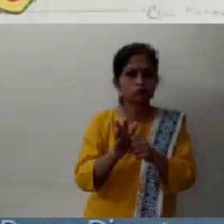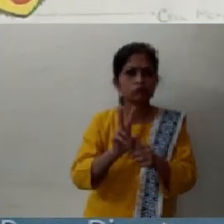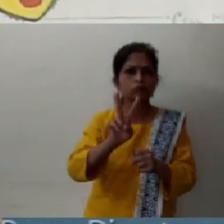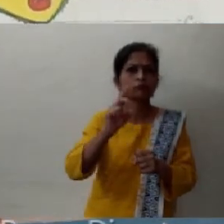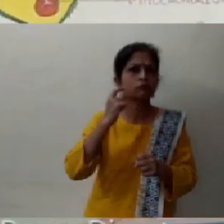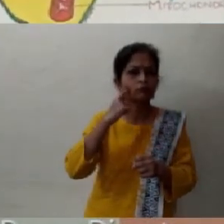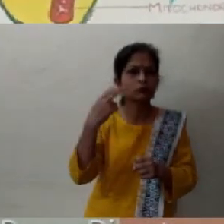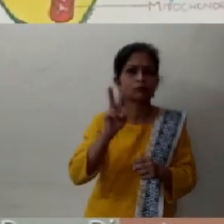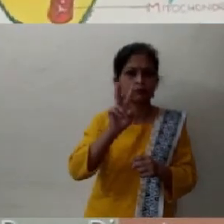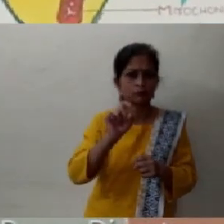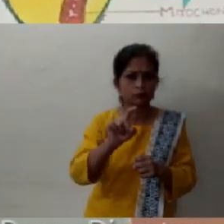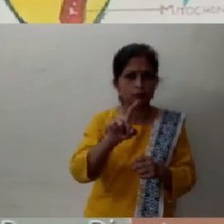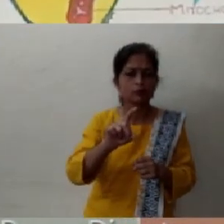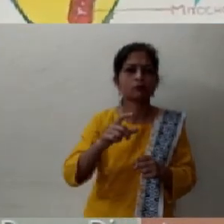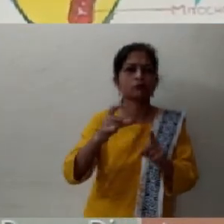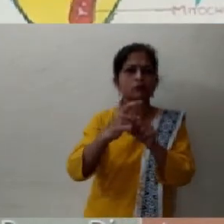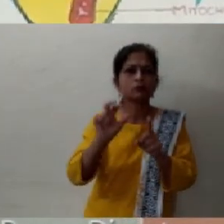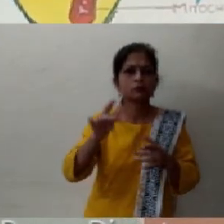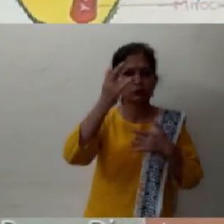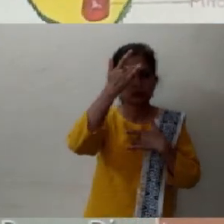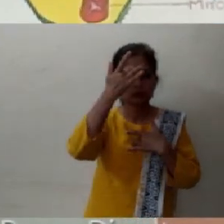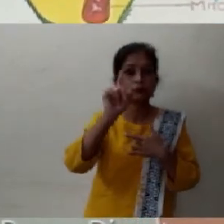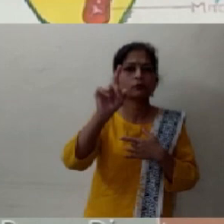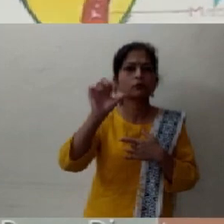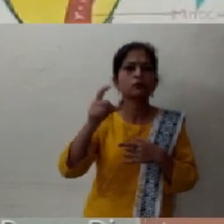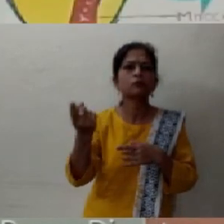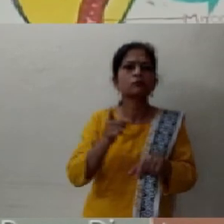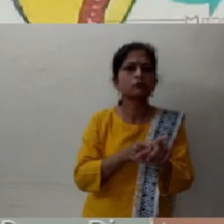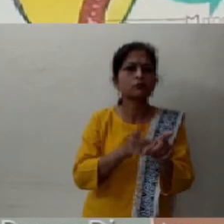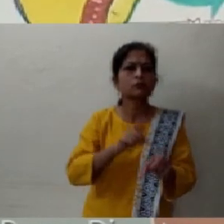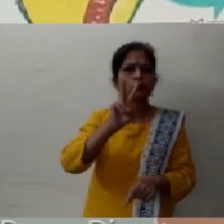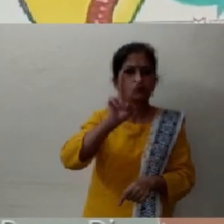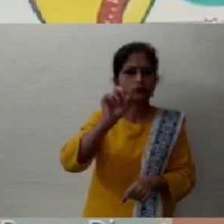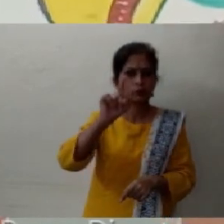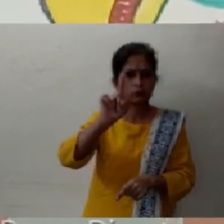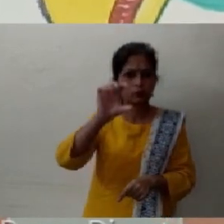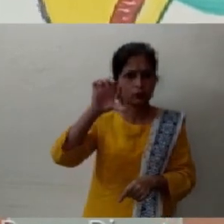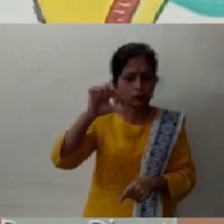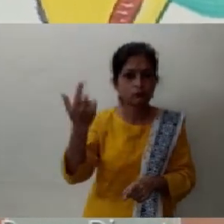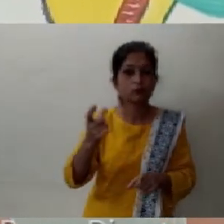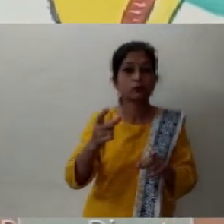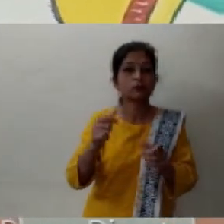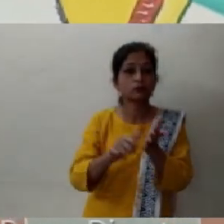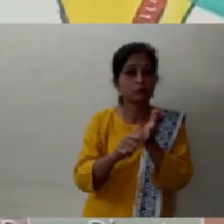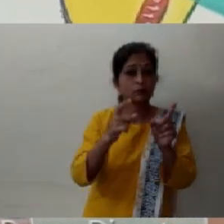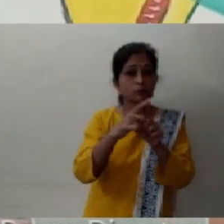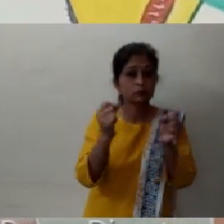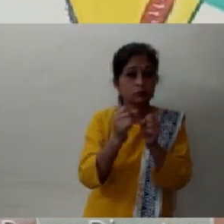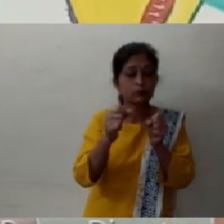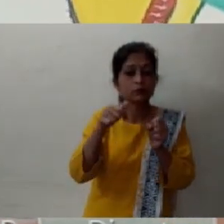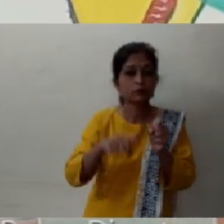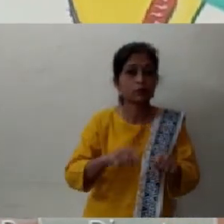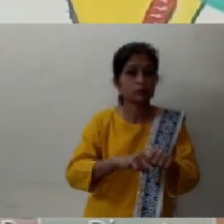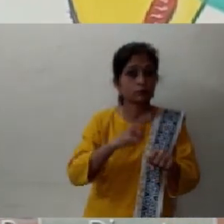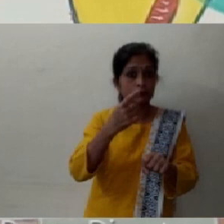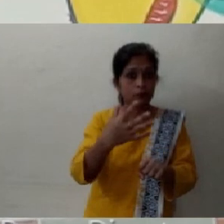D यानी कि डिजीज, और 19 क्योंकि 2019 में ये पाया गया था वायरस दिसंबर के महीने में चाइना में,